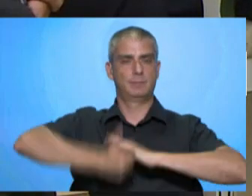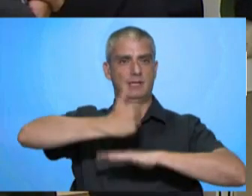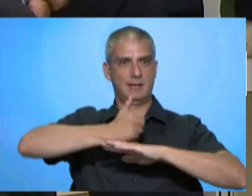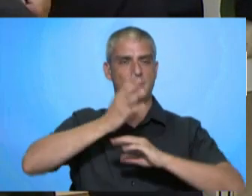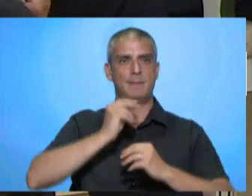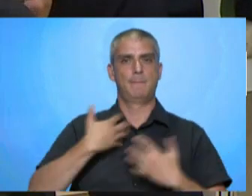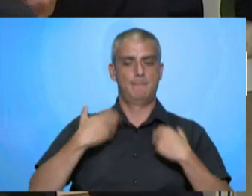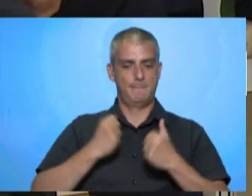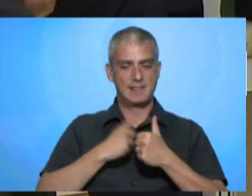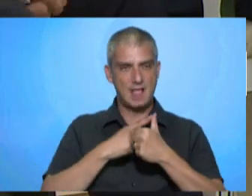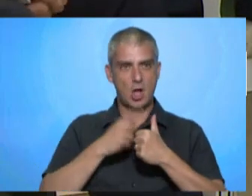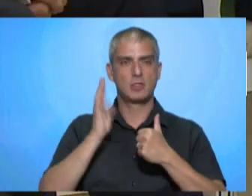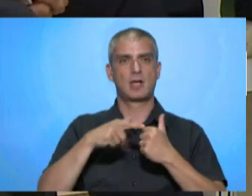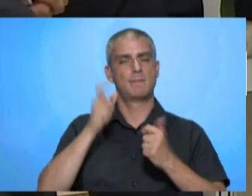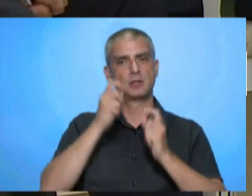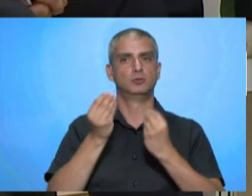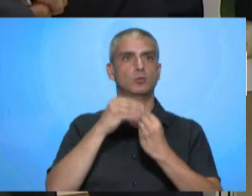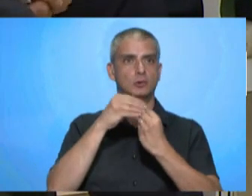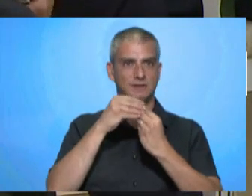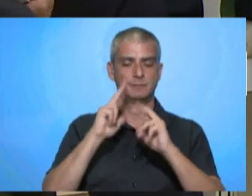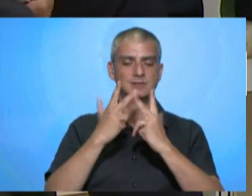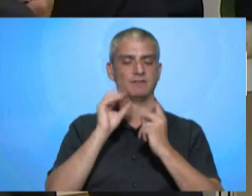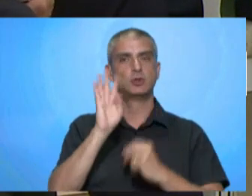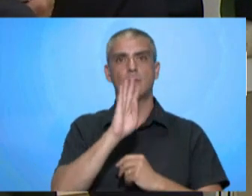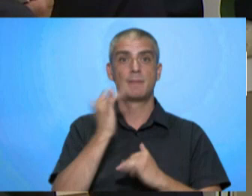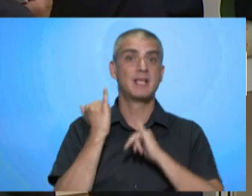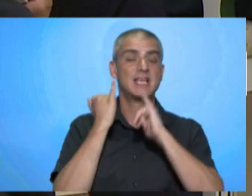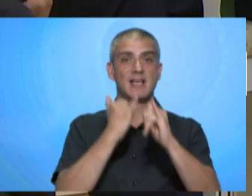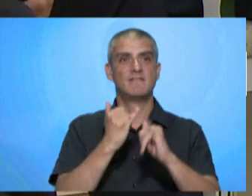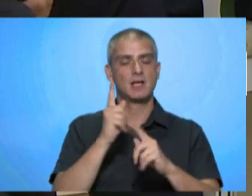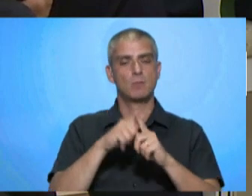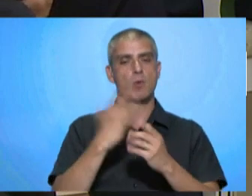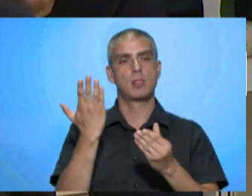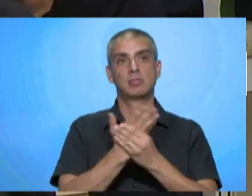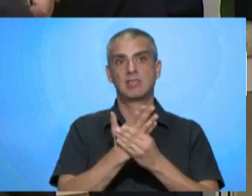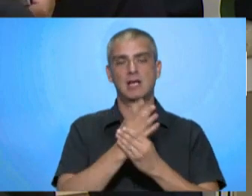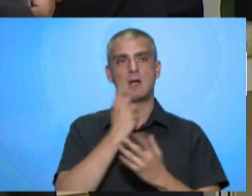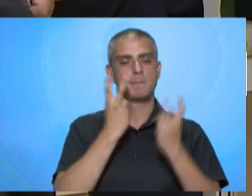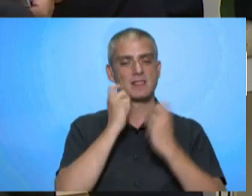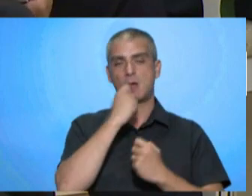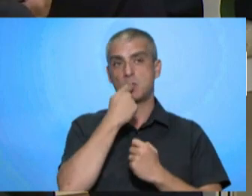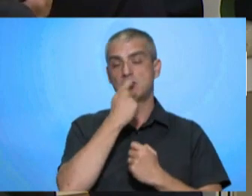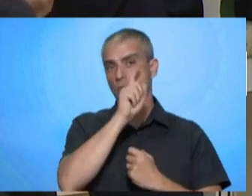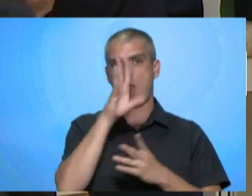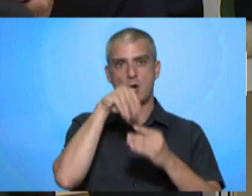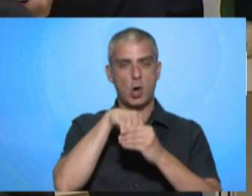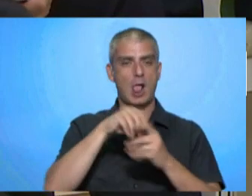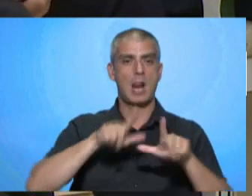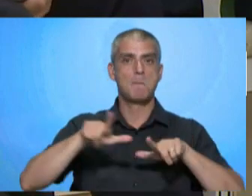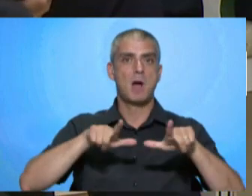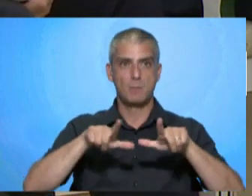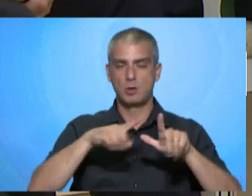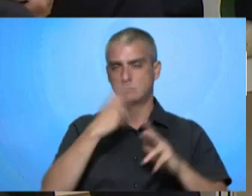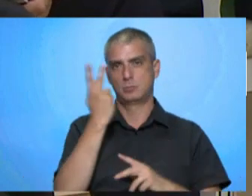ממערכות הביטחון, גם מגורמים נוספים. הצוות של נתניהו אפילו הביא איתו איזשהו תיק מודיעיני, ככל הנראה כולל גם מפות, והרקע